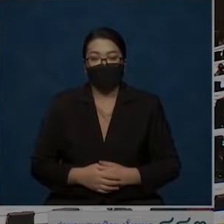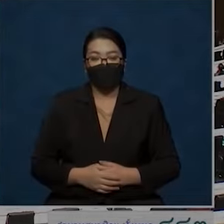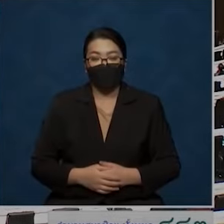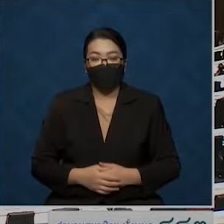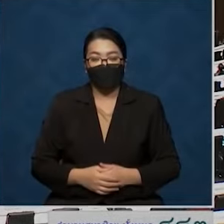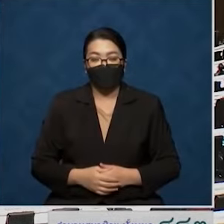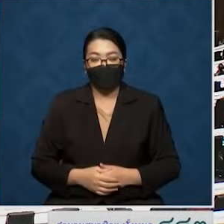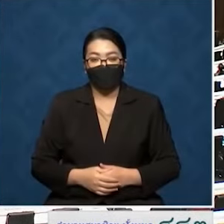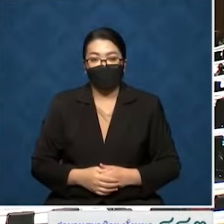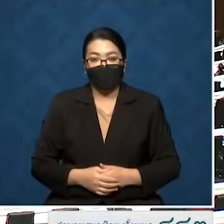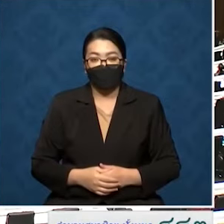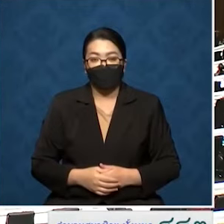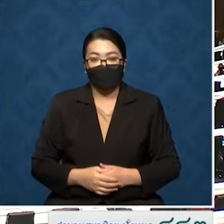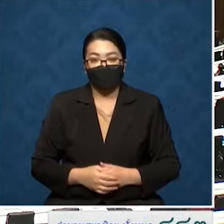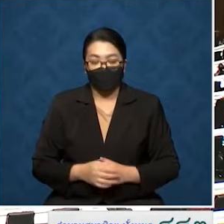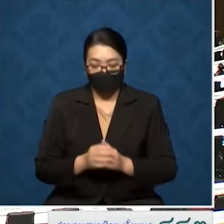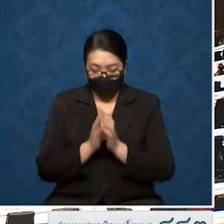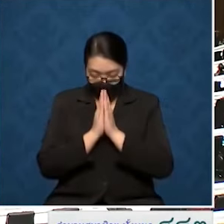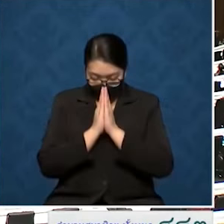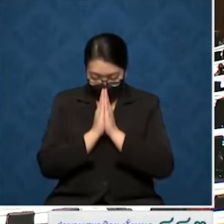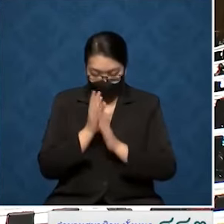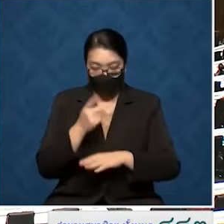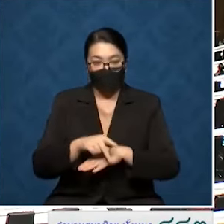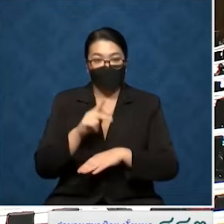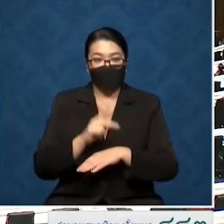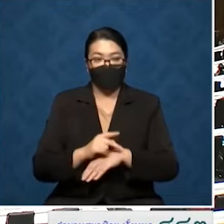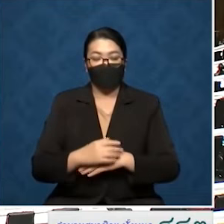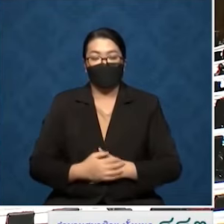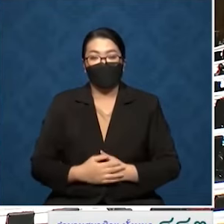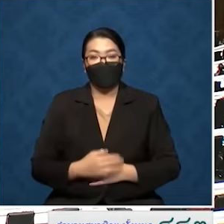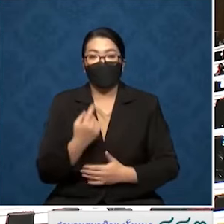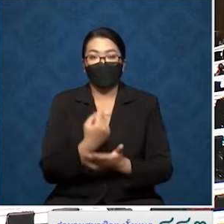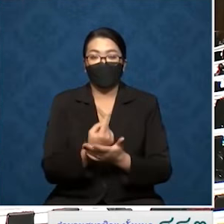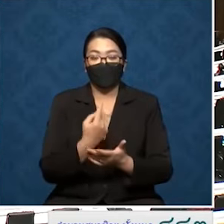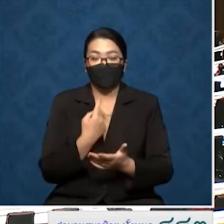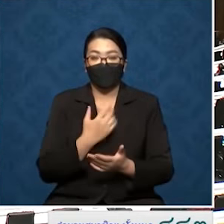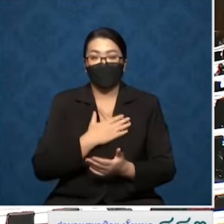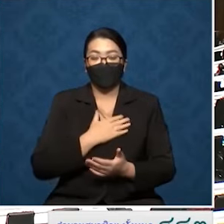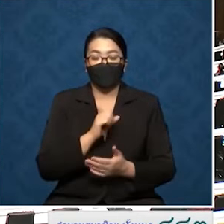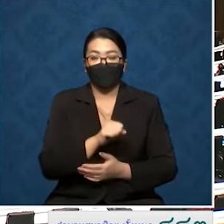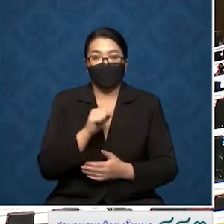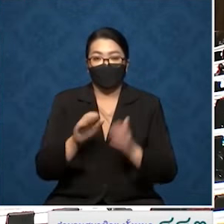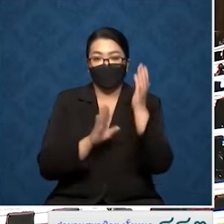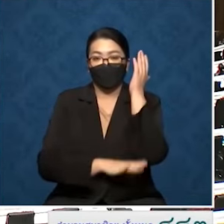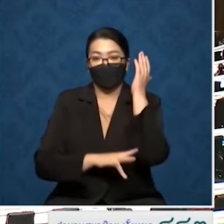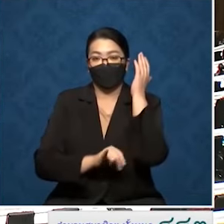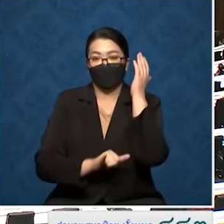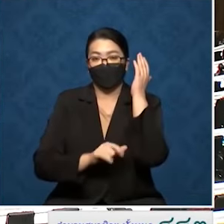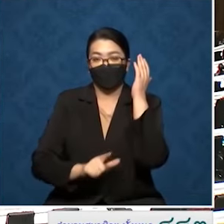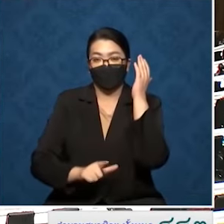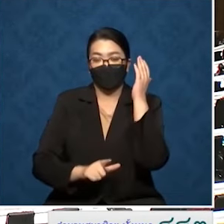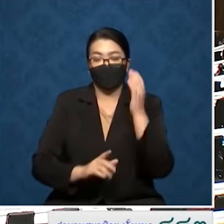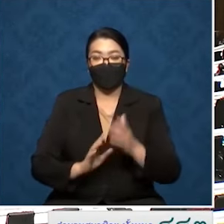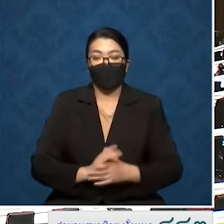ท่านประธานที่เคารพผมสุกโนมัทธาสมาชิกสภาผู้แทนราษฎรจังหวัดยะลาเขต2พรรคประชาช